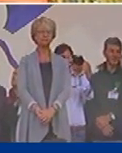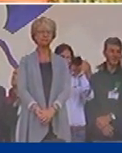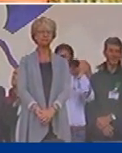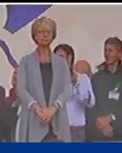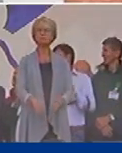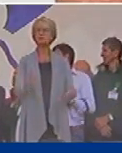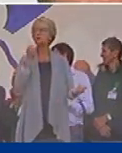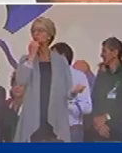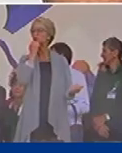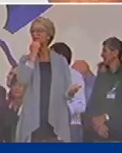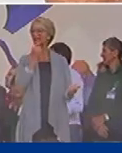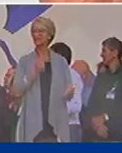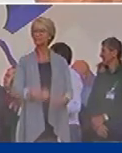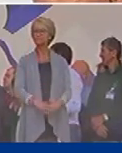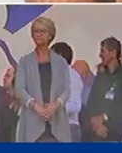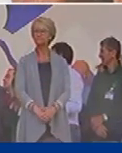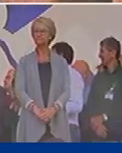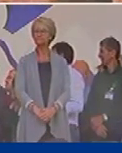Scusate,